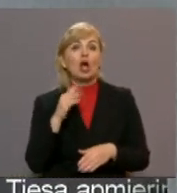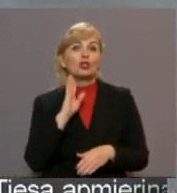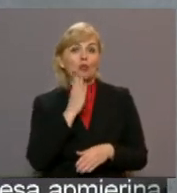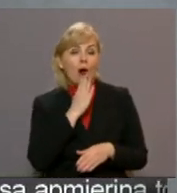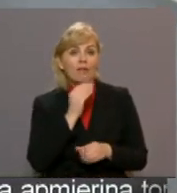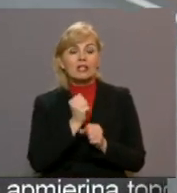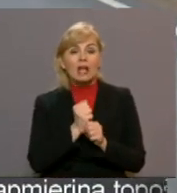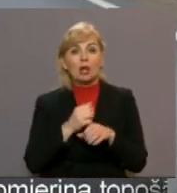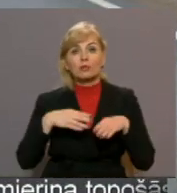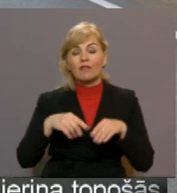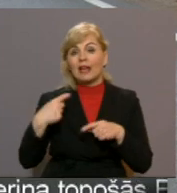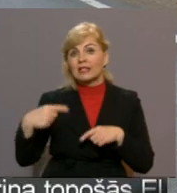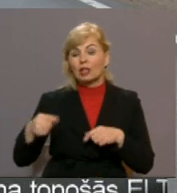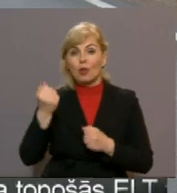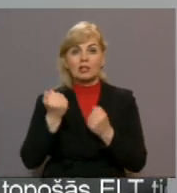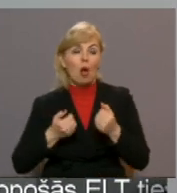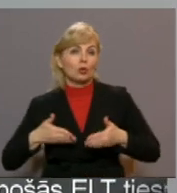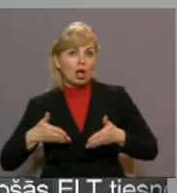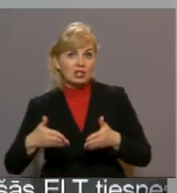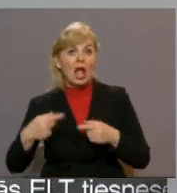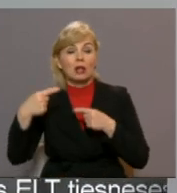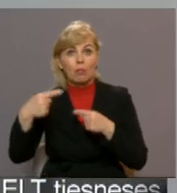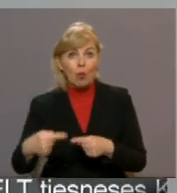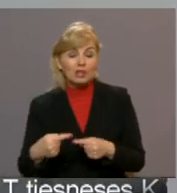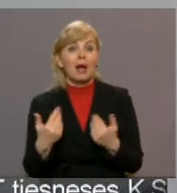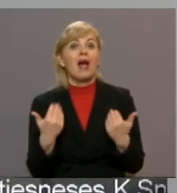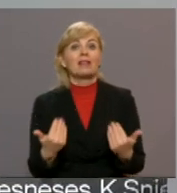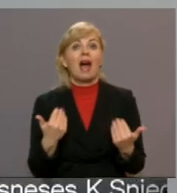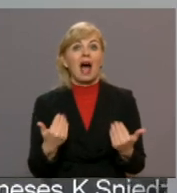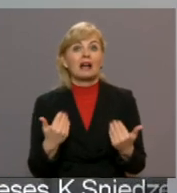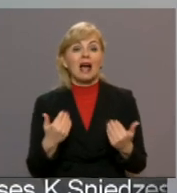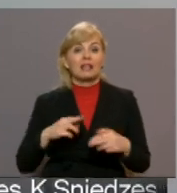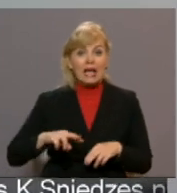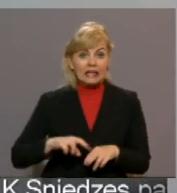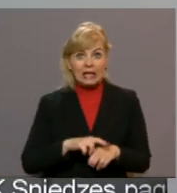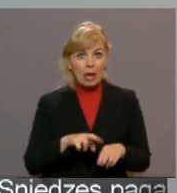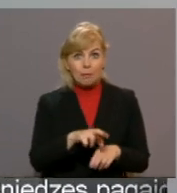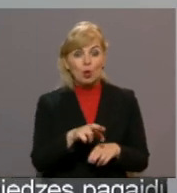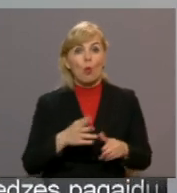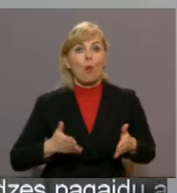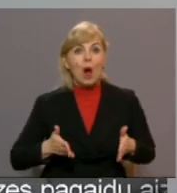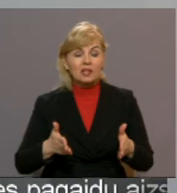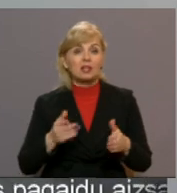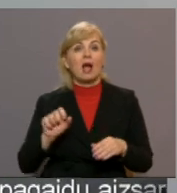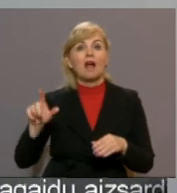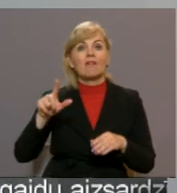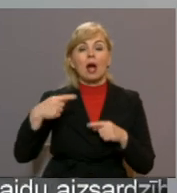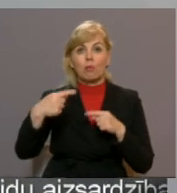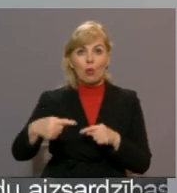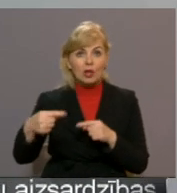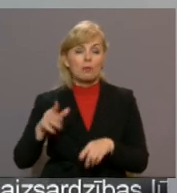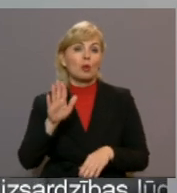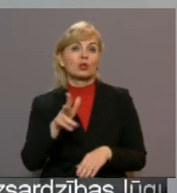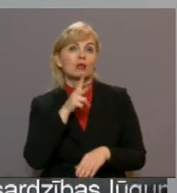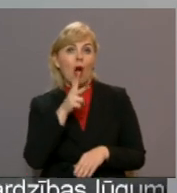plānots veikt arī citos autoceļa posmos. Pat labam jau tādas ribjoslas ir vairākos posmos uz